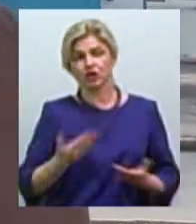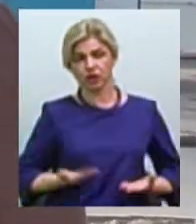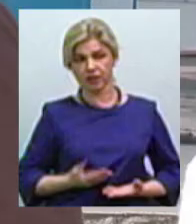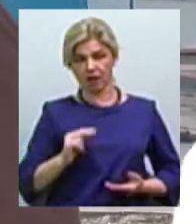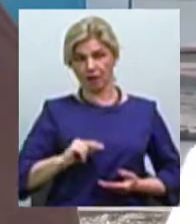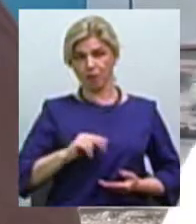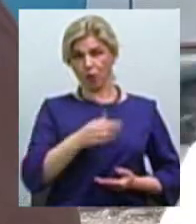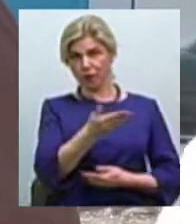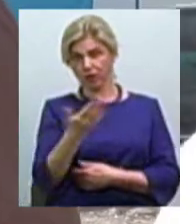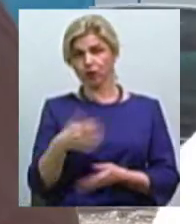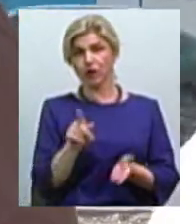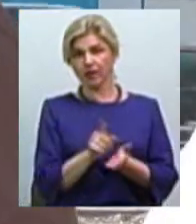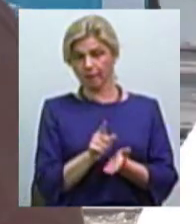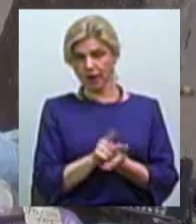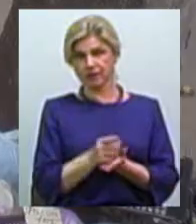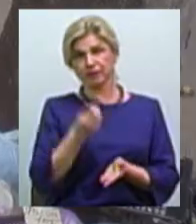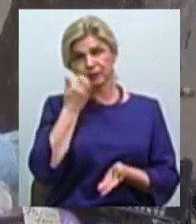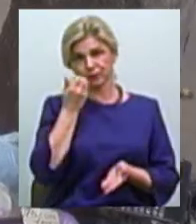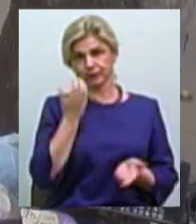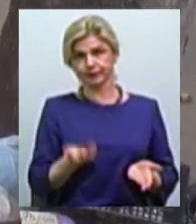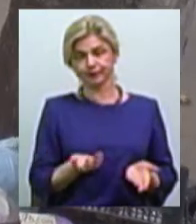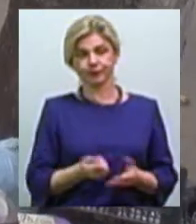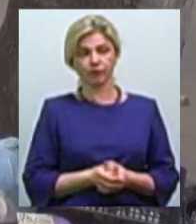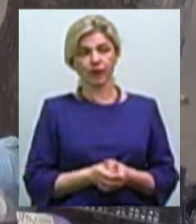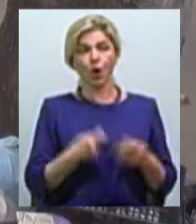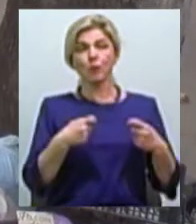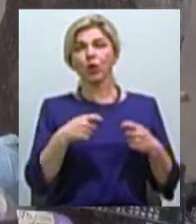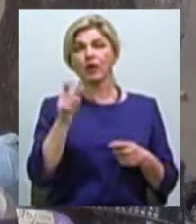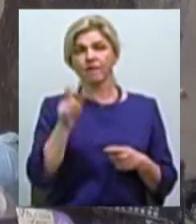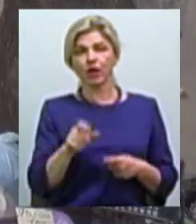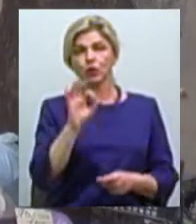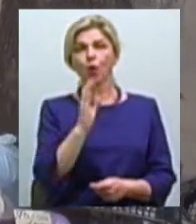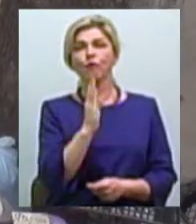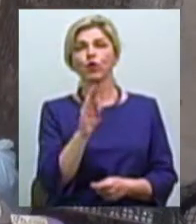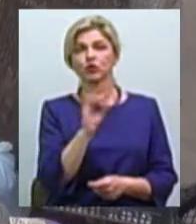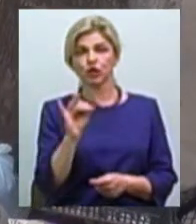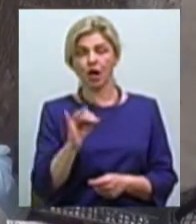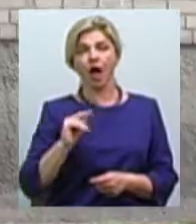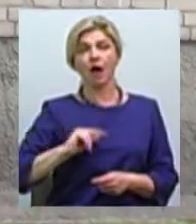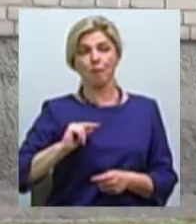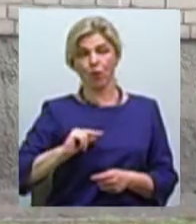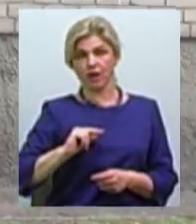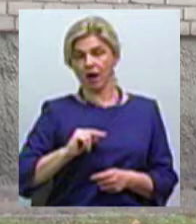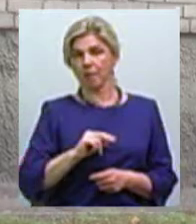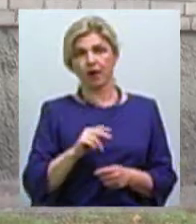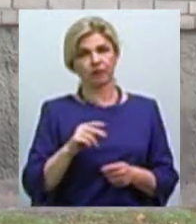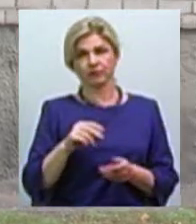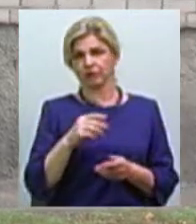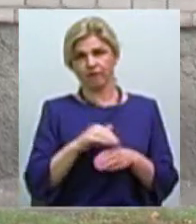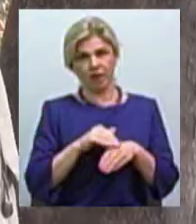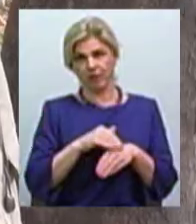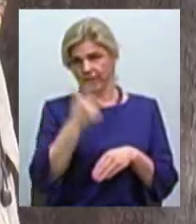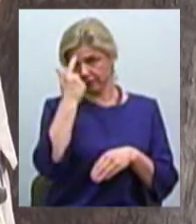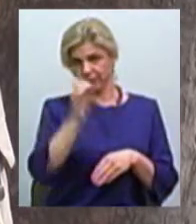копійку собі до пенсії заробляють. Продавчиня овочів співробітникам адміністрації не представляється. Телефонує своєму